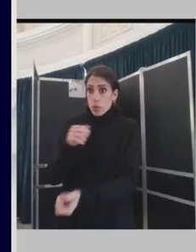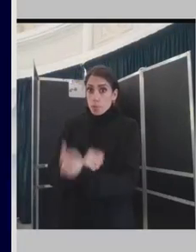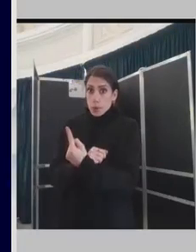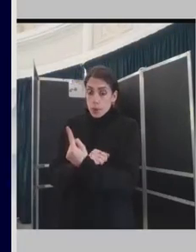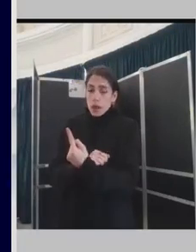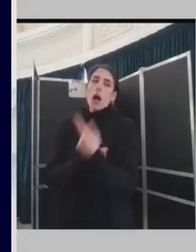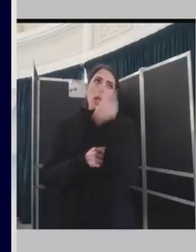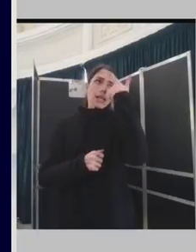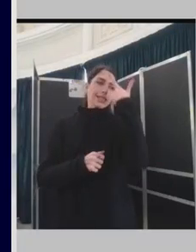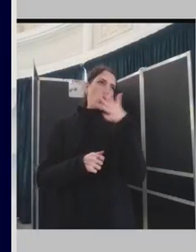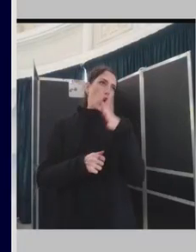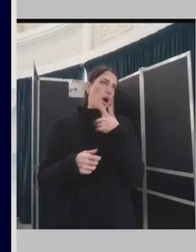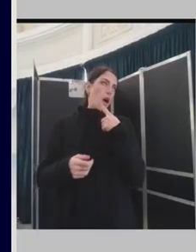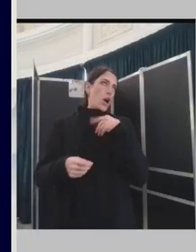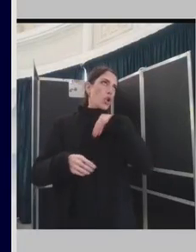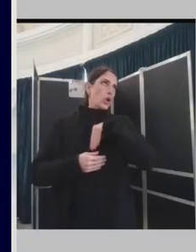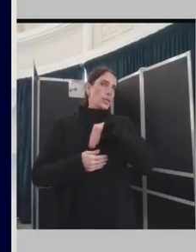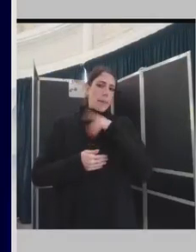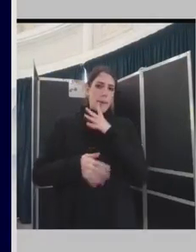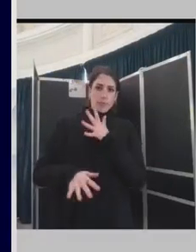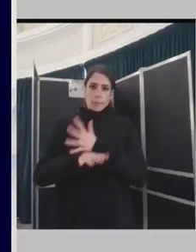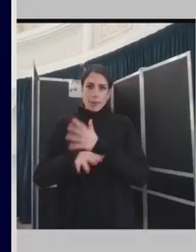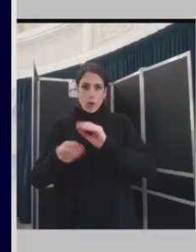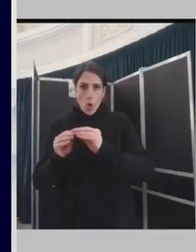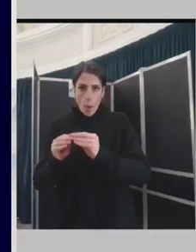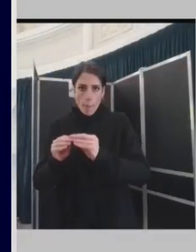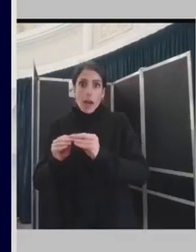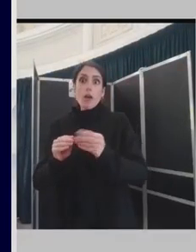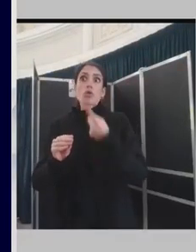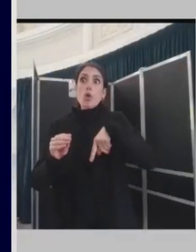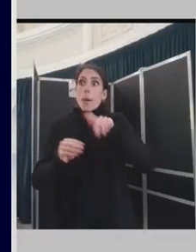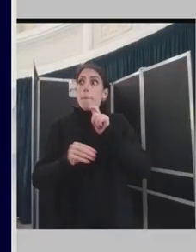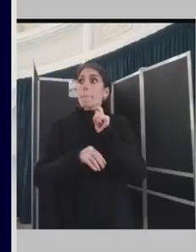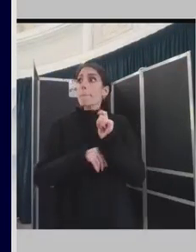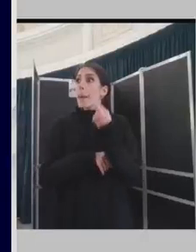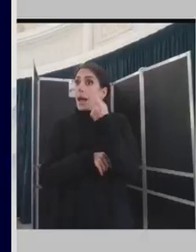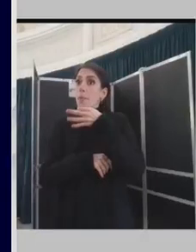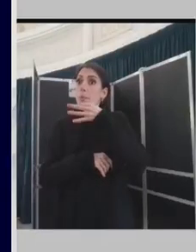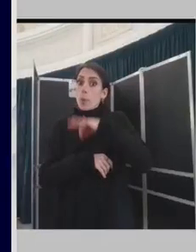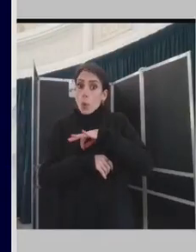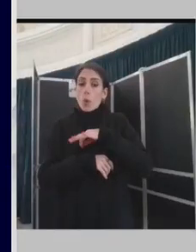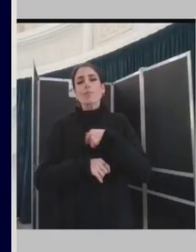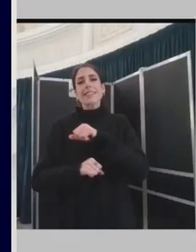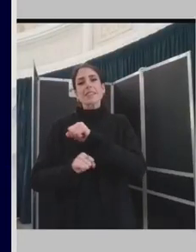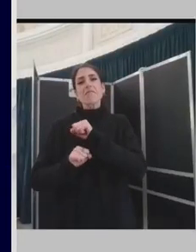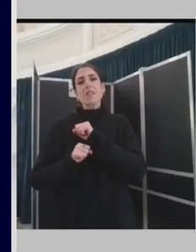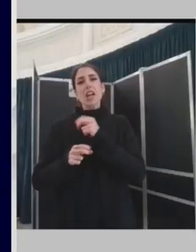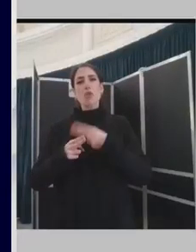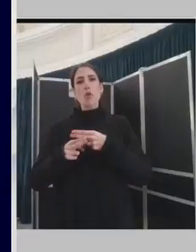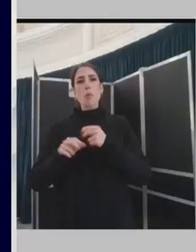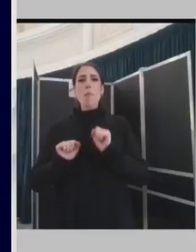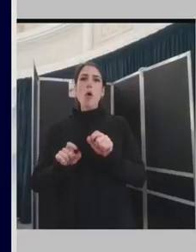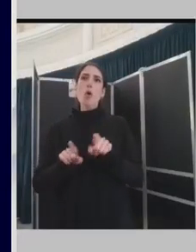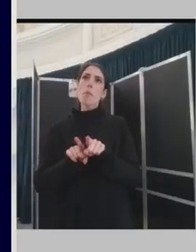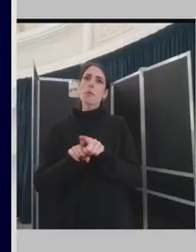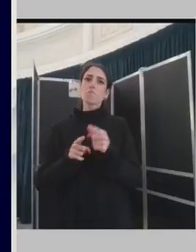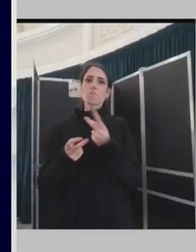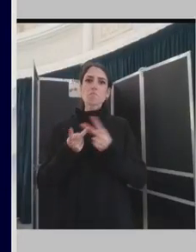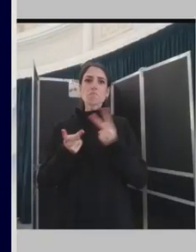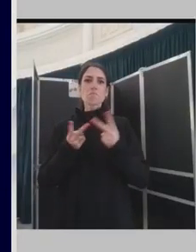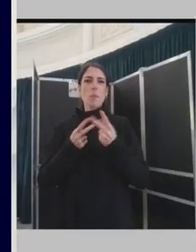una piccola prima sperimentazione su Roma. Noi abbiamo, e